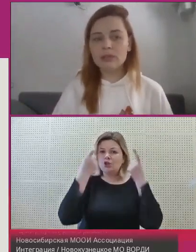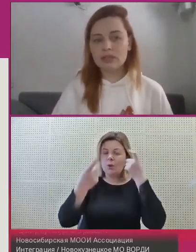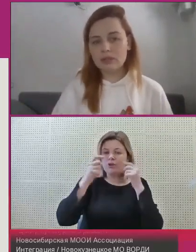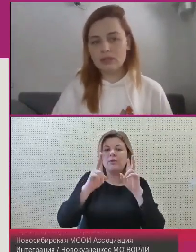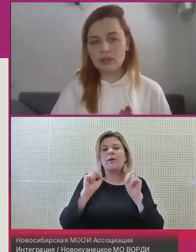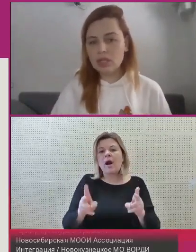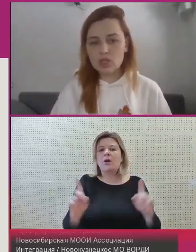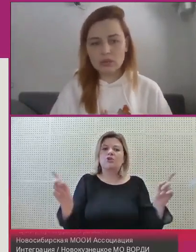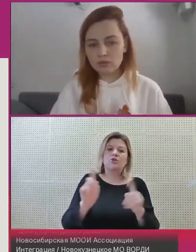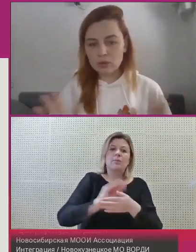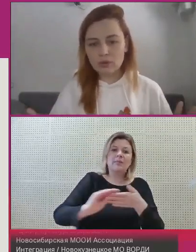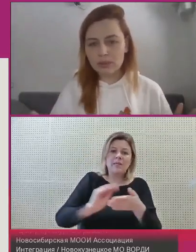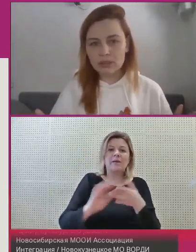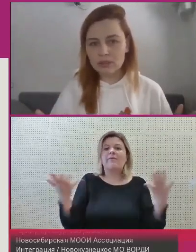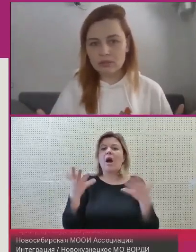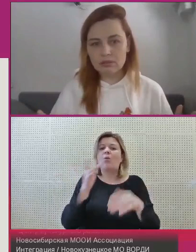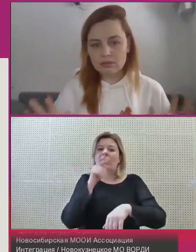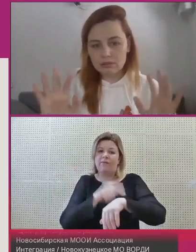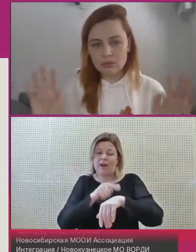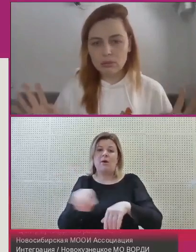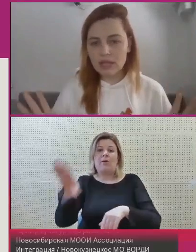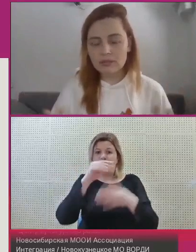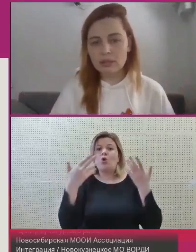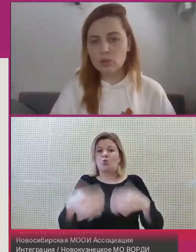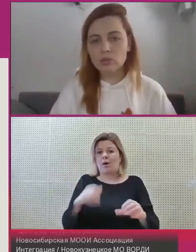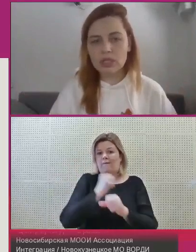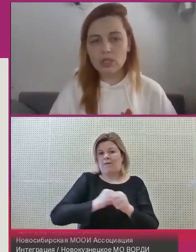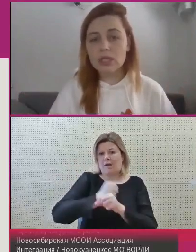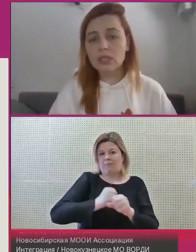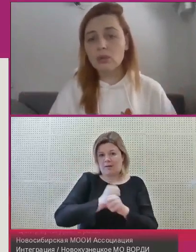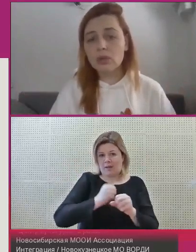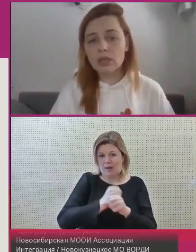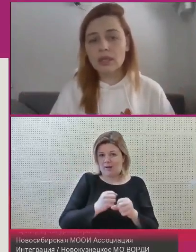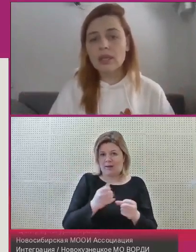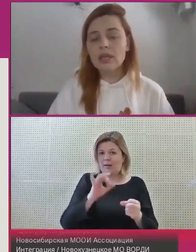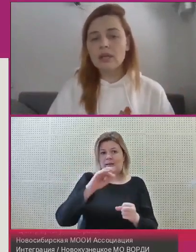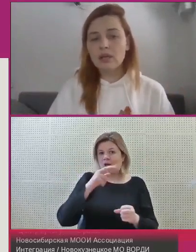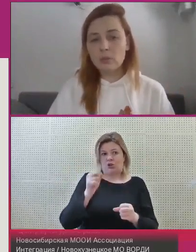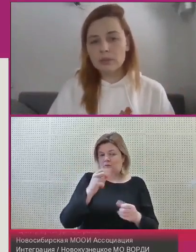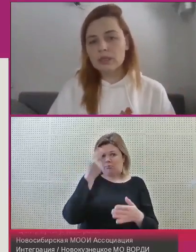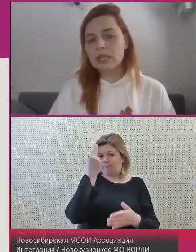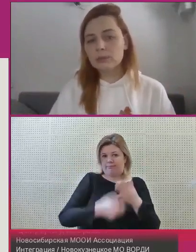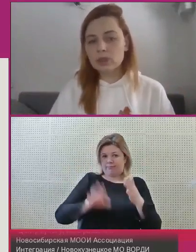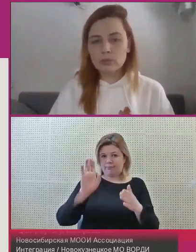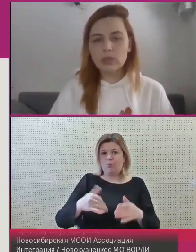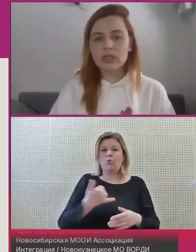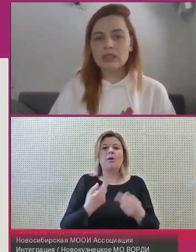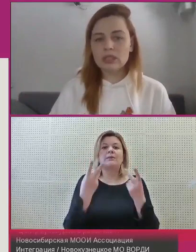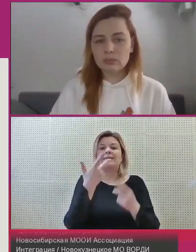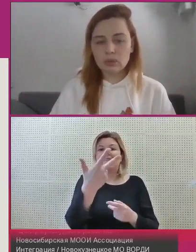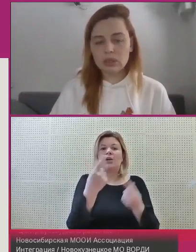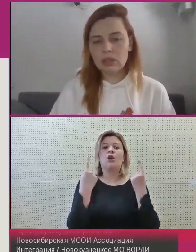все выработано, иначе все полетит куда-то, потому что у нас три региона крупных,